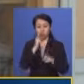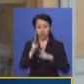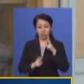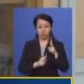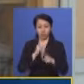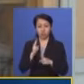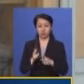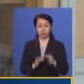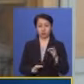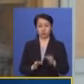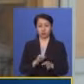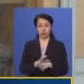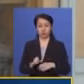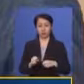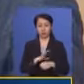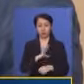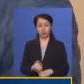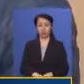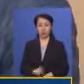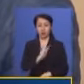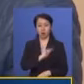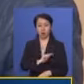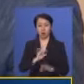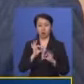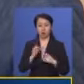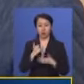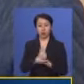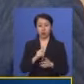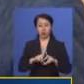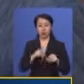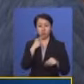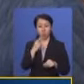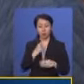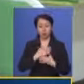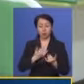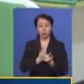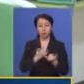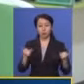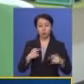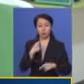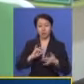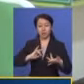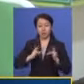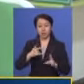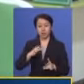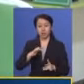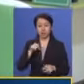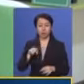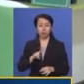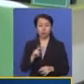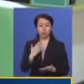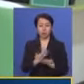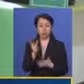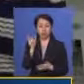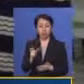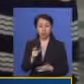стороны услугополучателя не поступило. Сотрудники открытого акимата отмечают, что большинство услуг оказывается через сайт egov.kz. Если человек